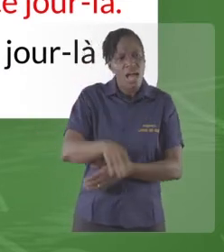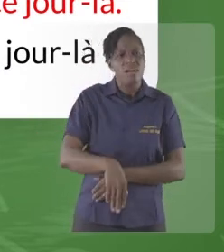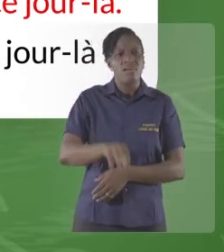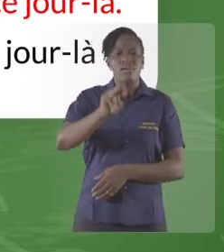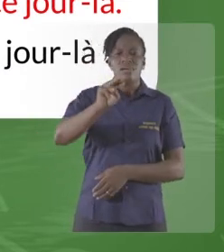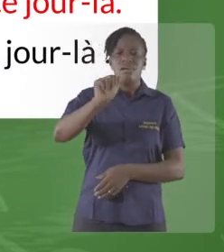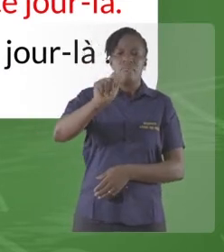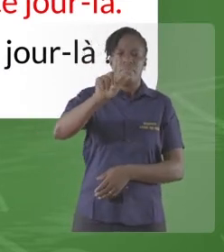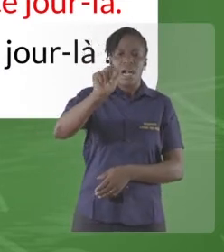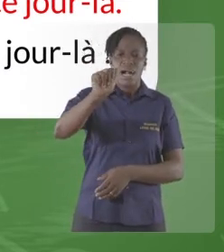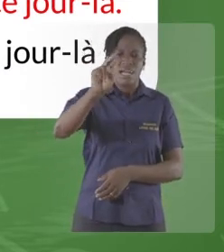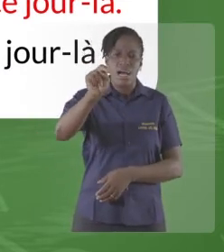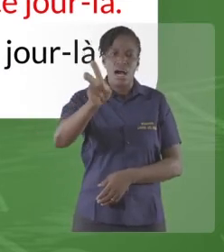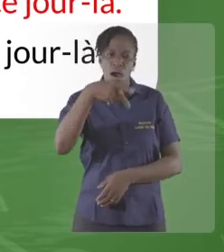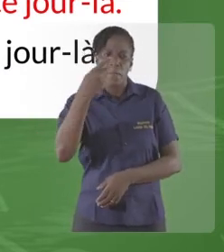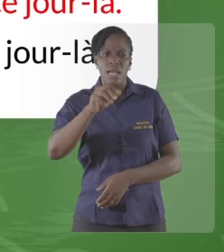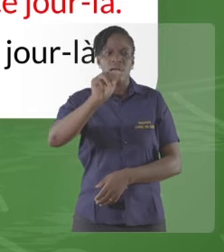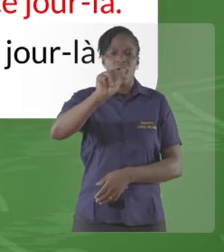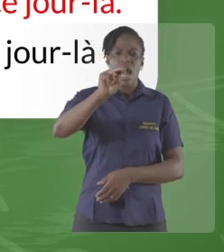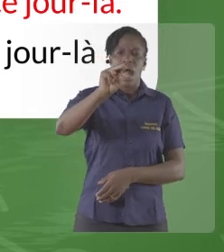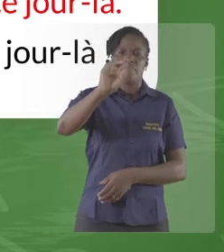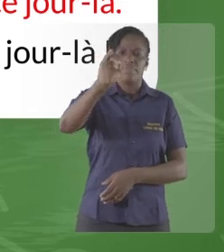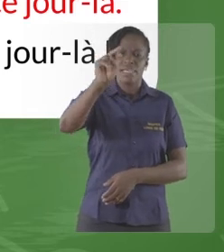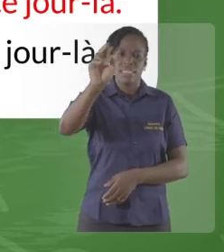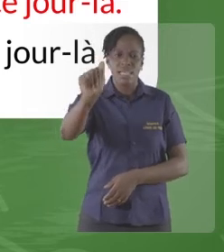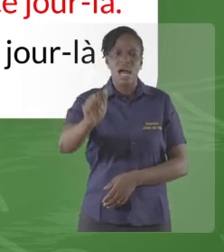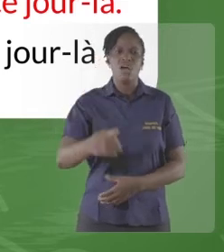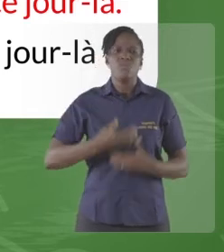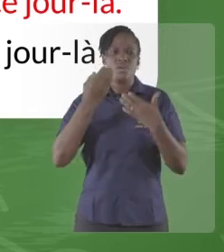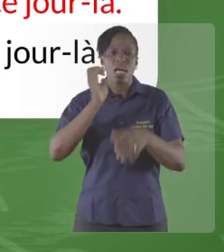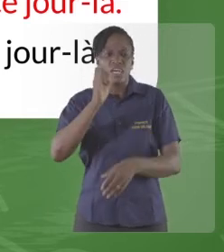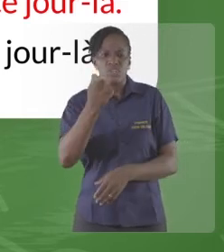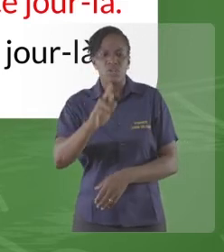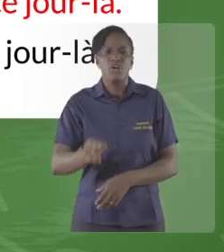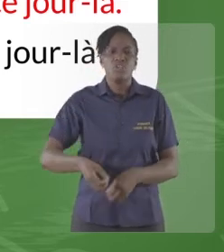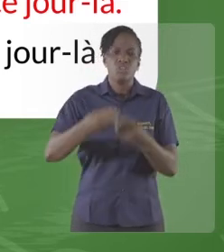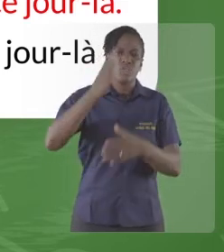parle. Amina hurla qu'elle ne leur donnerait rien ce jour-là.